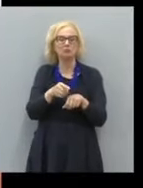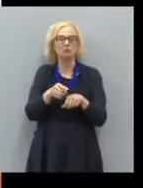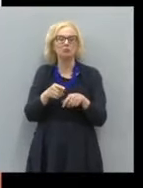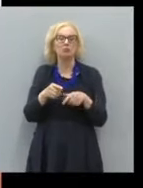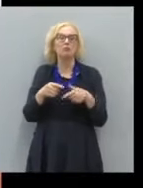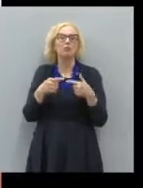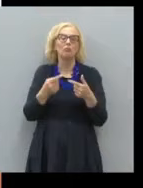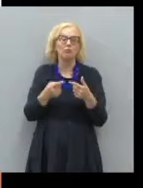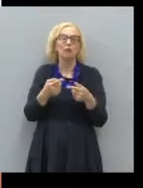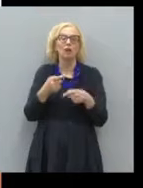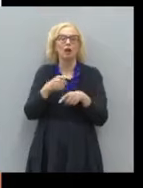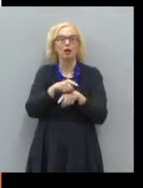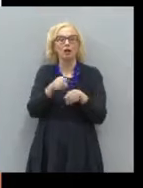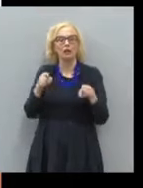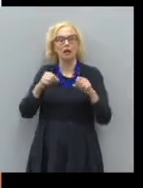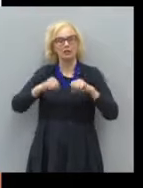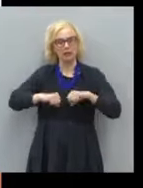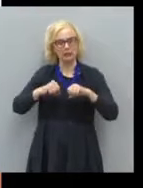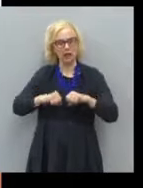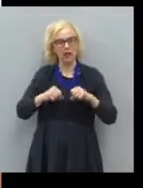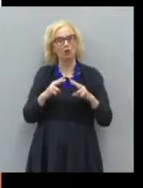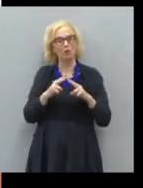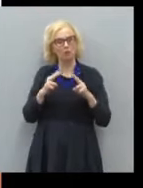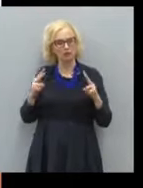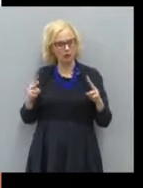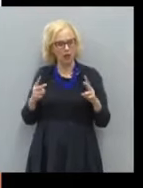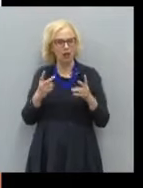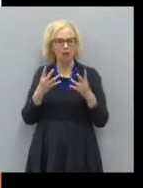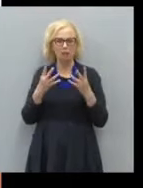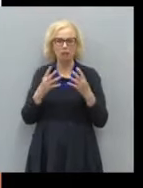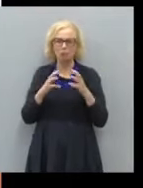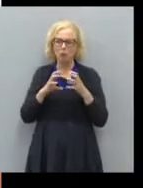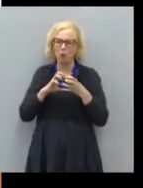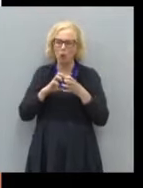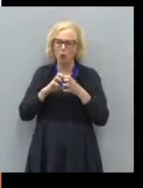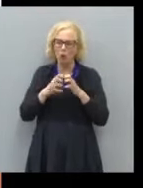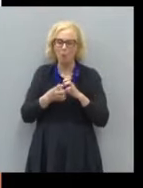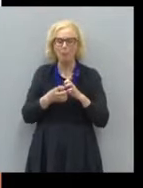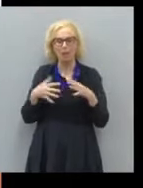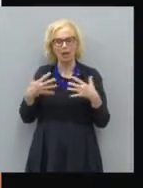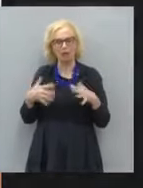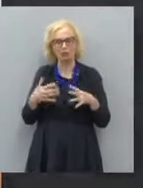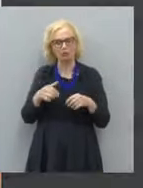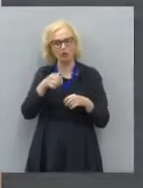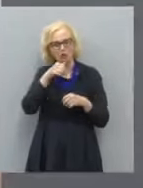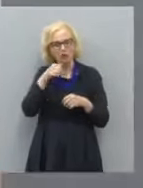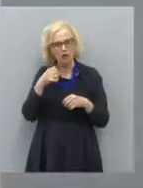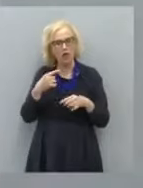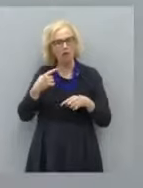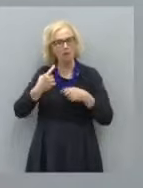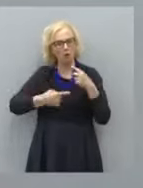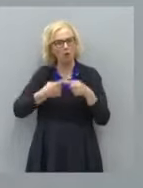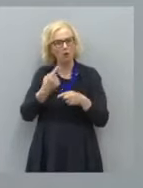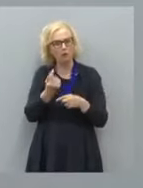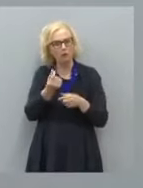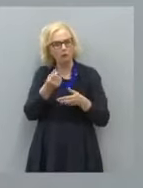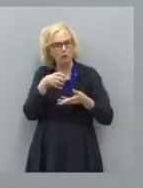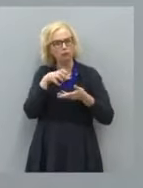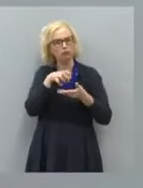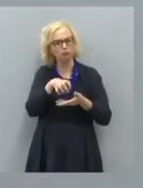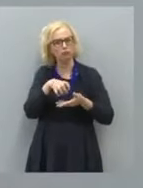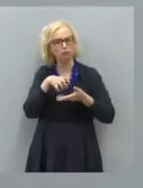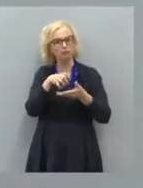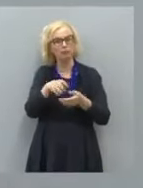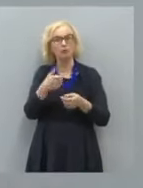provinciale voi sapete che il sistema sanitario e complesso a bisogna chiaramente di continua alimentazione proprio perché la